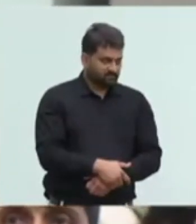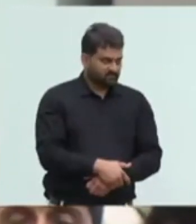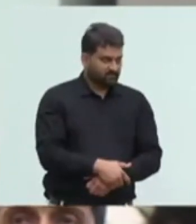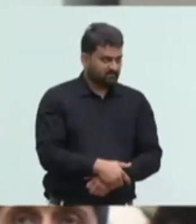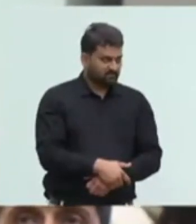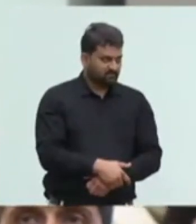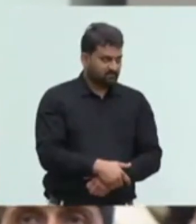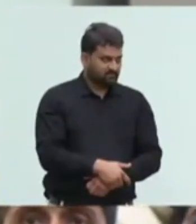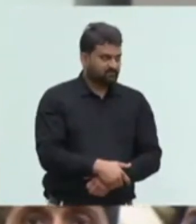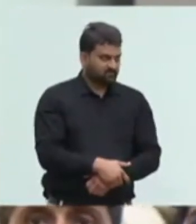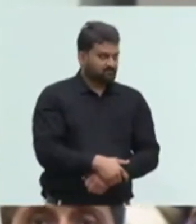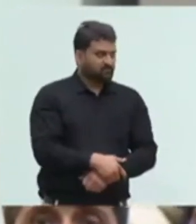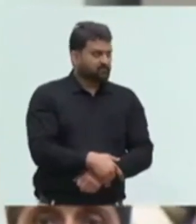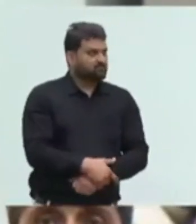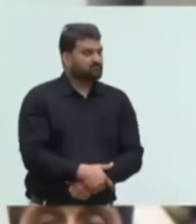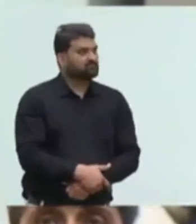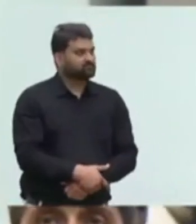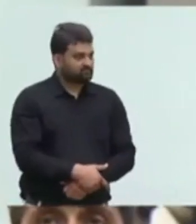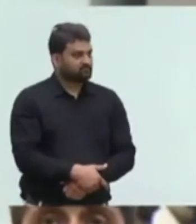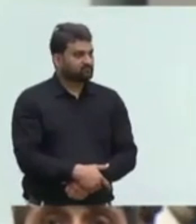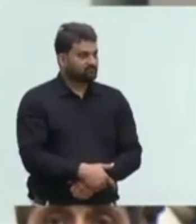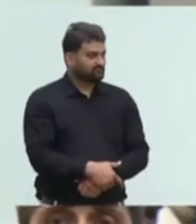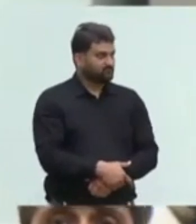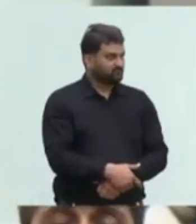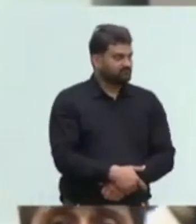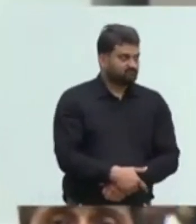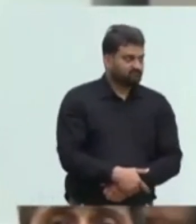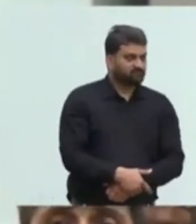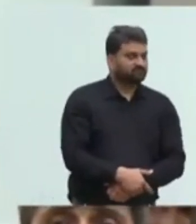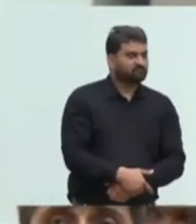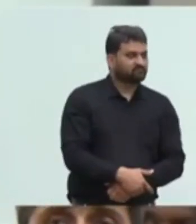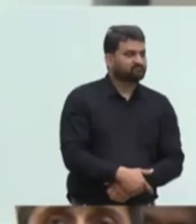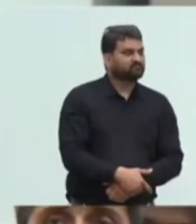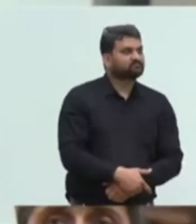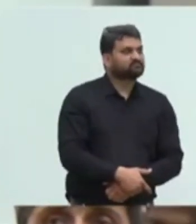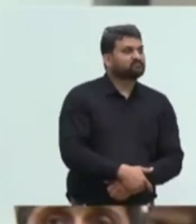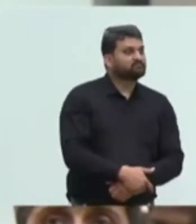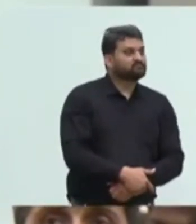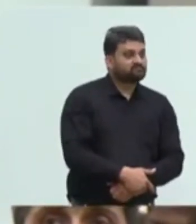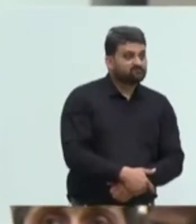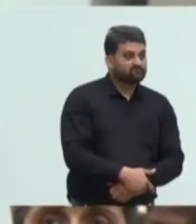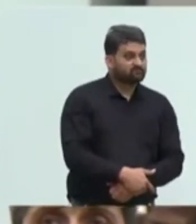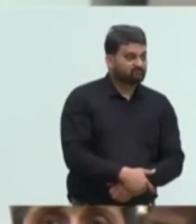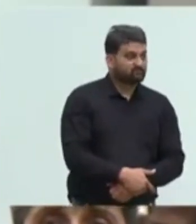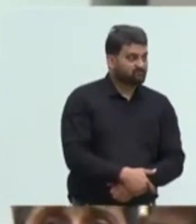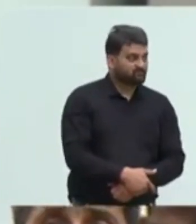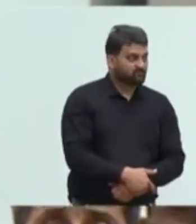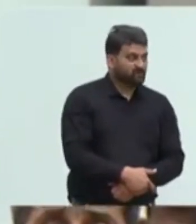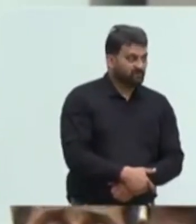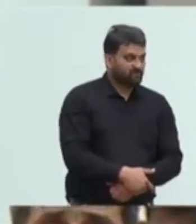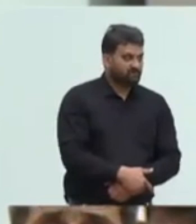मुझे बहुत रहा कि मुझे स्टेज वापिस वह कि मुझे मिलावट बताते रहे कि मुझे जितना कि है फर्स्ट की आना है मैं मैं